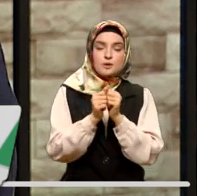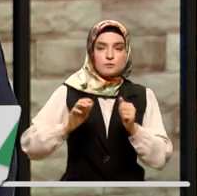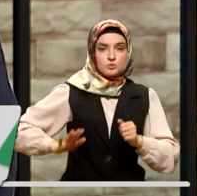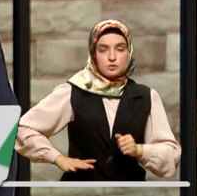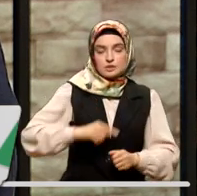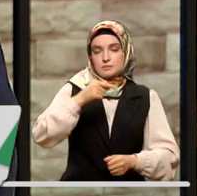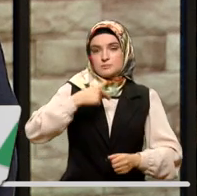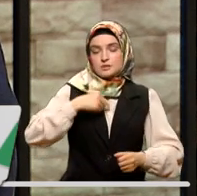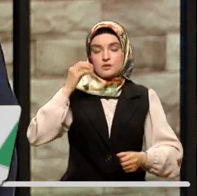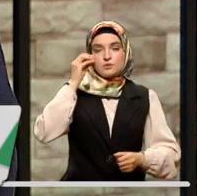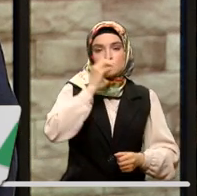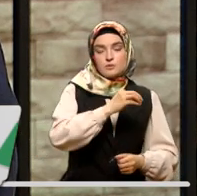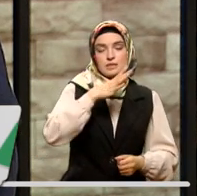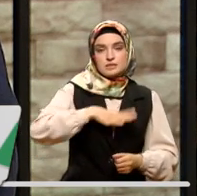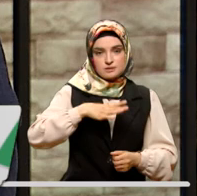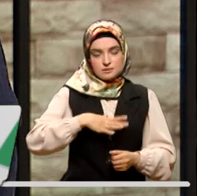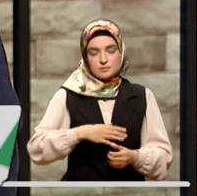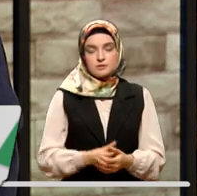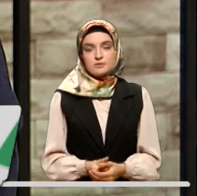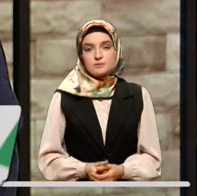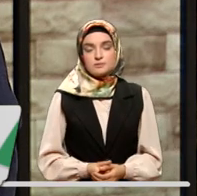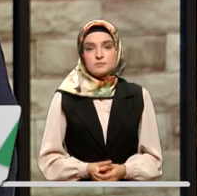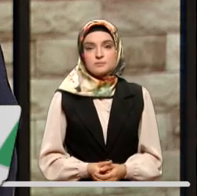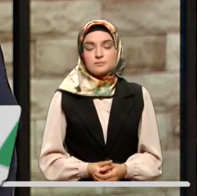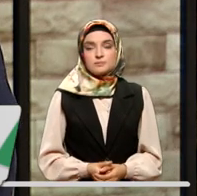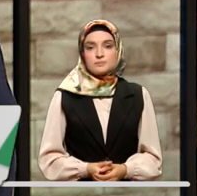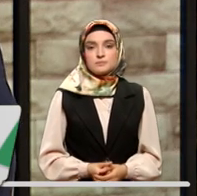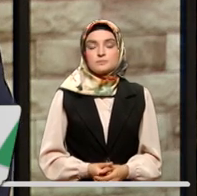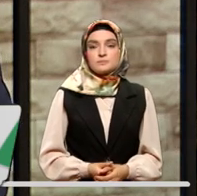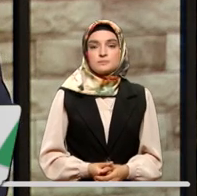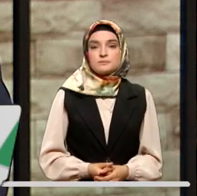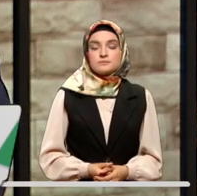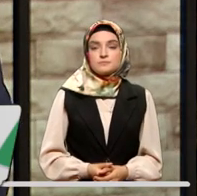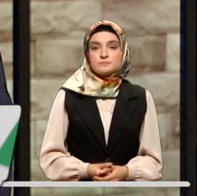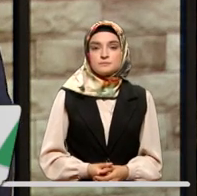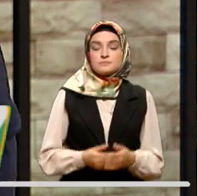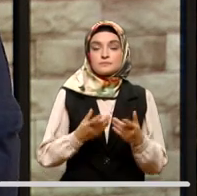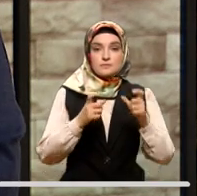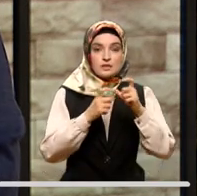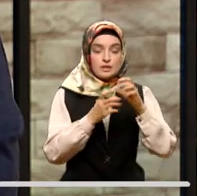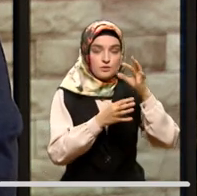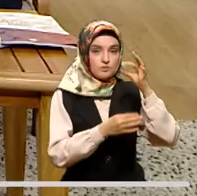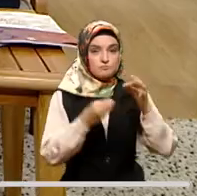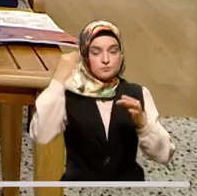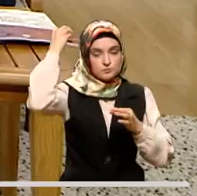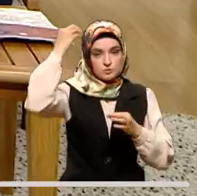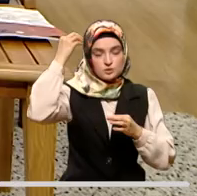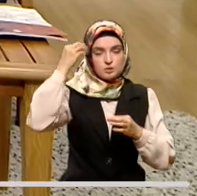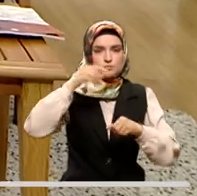bize gönderebilmeleri, istemeleri, arzu etmeleridir yani. Peki hocam, süremizin sonuna doğru geliyoruz